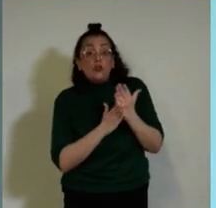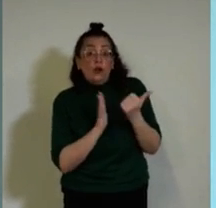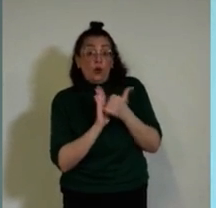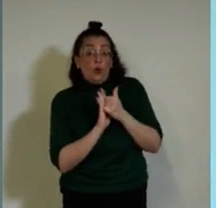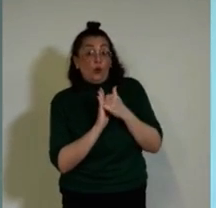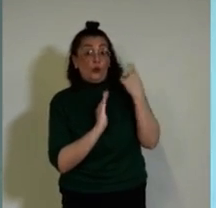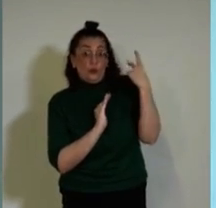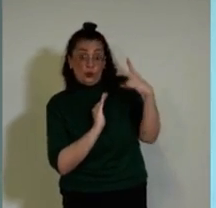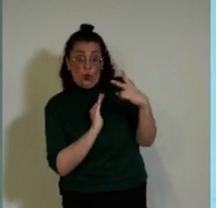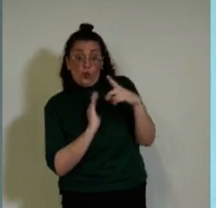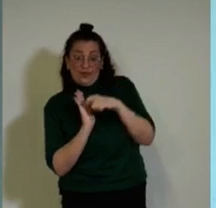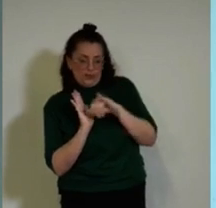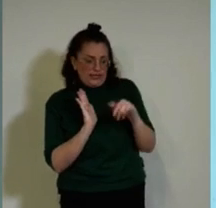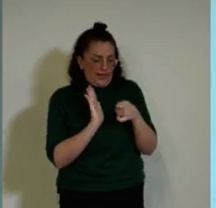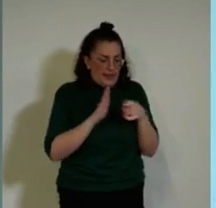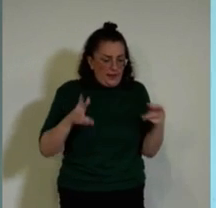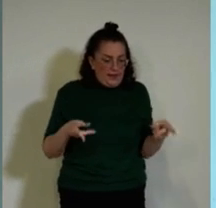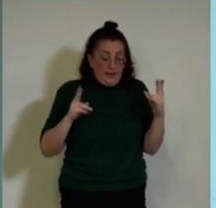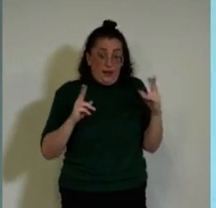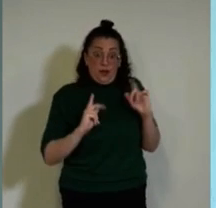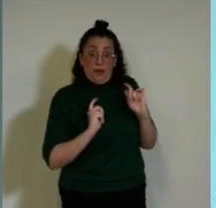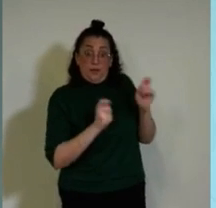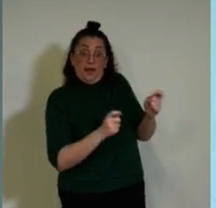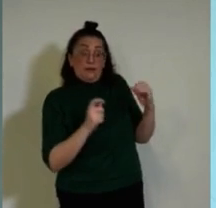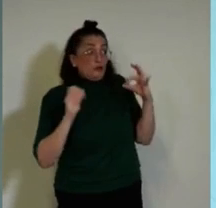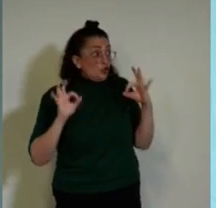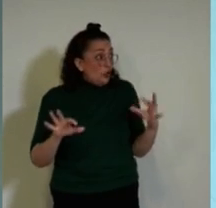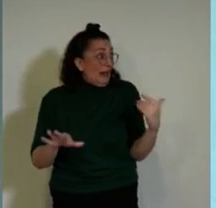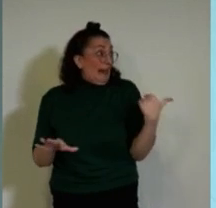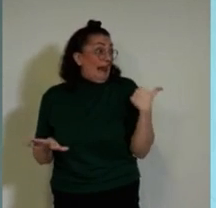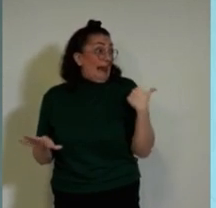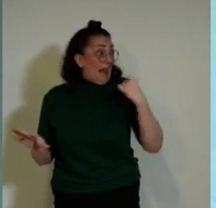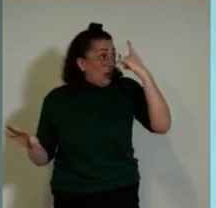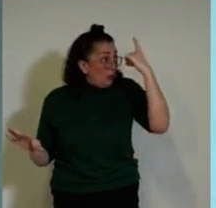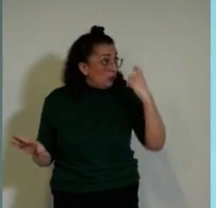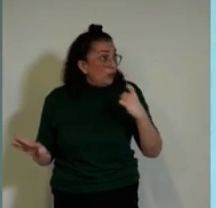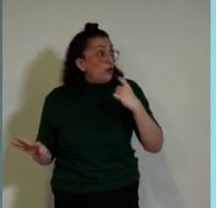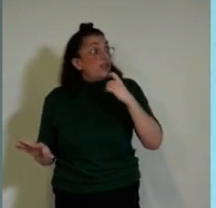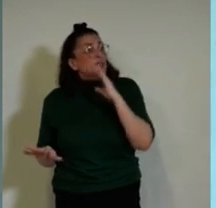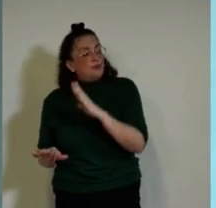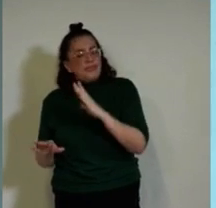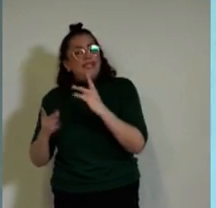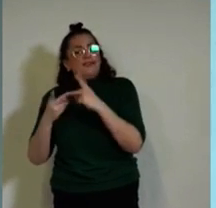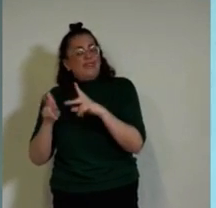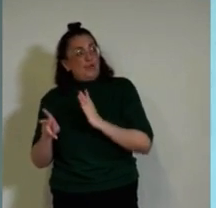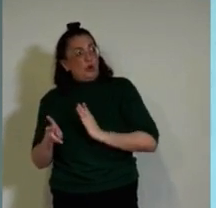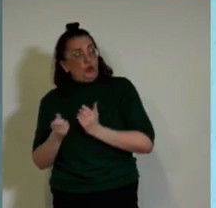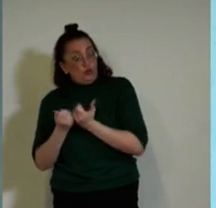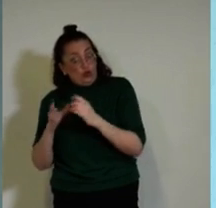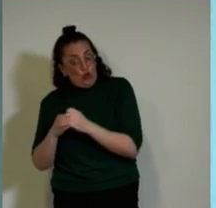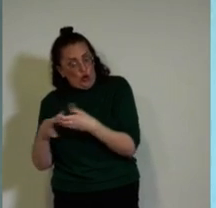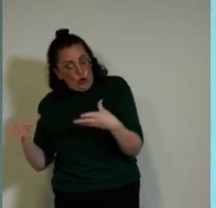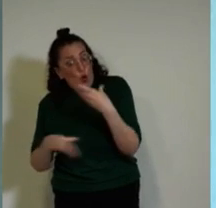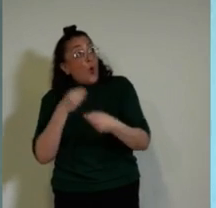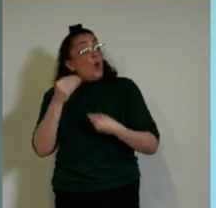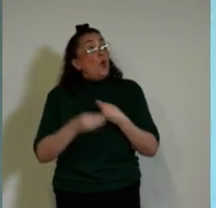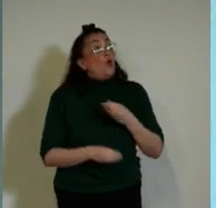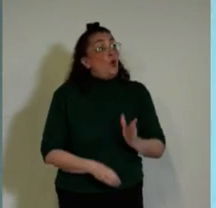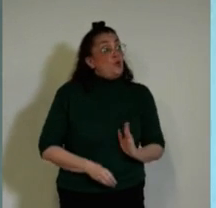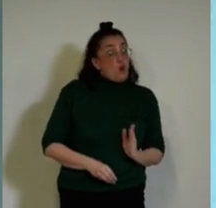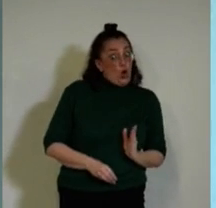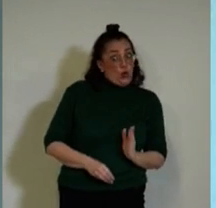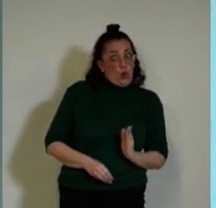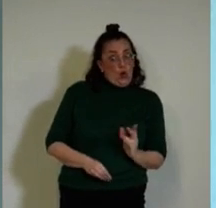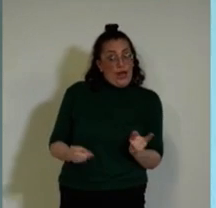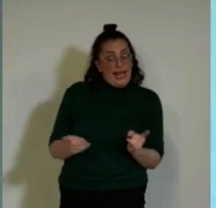en début de mandat métropolitain comme municipal, avec des enjeux dans les semaines, les mois, les années qui viennent. On n'a pas